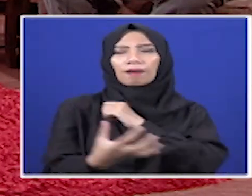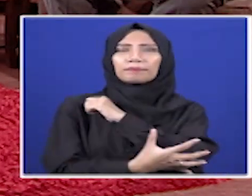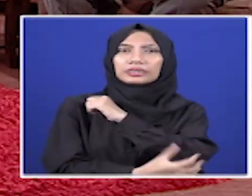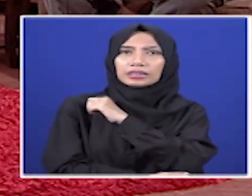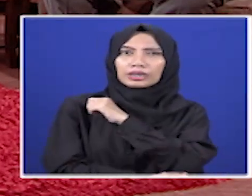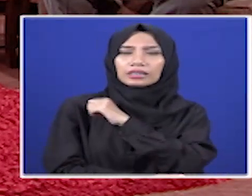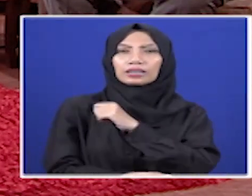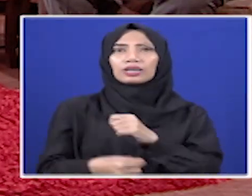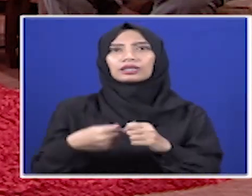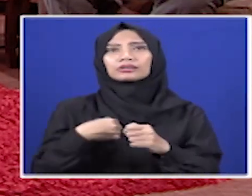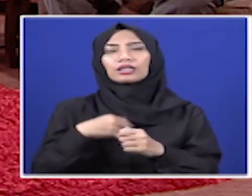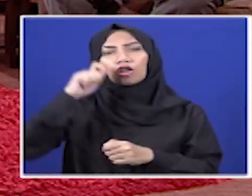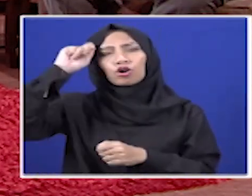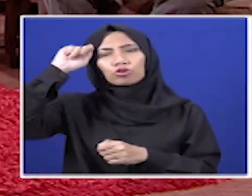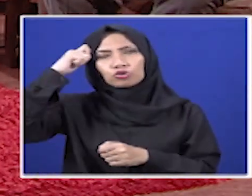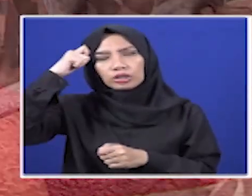ini